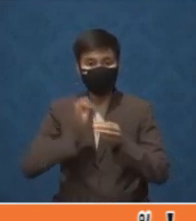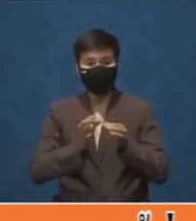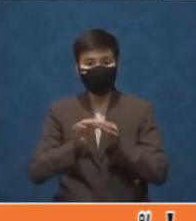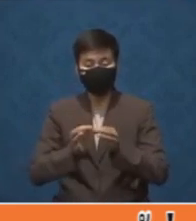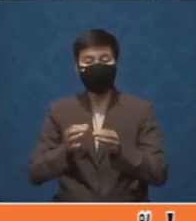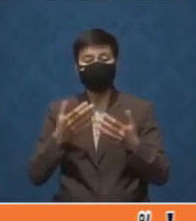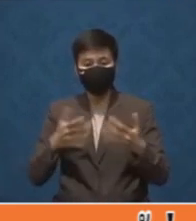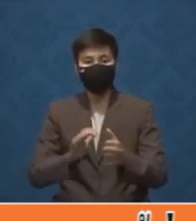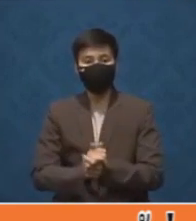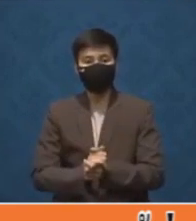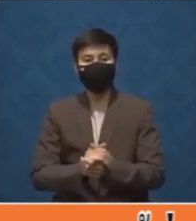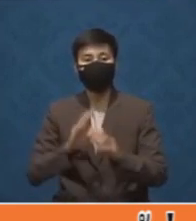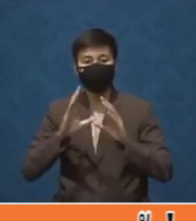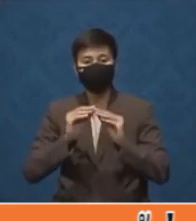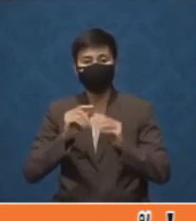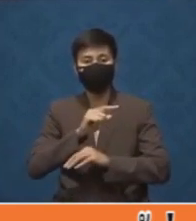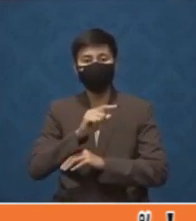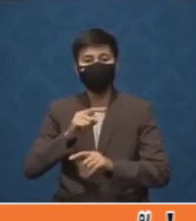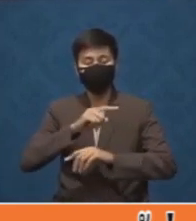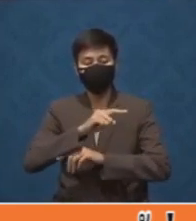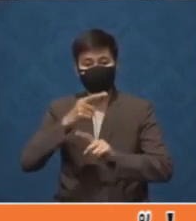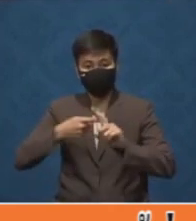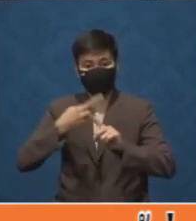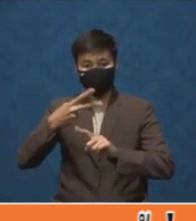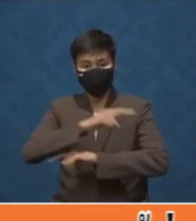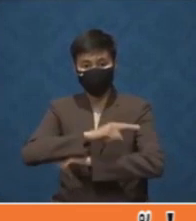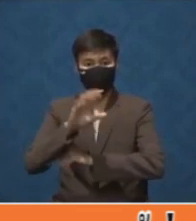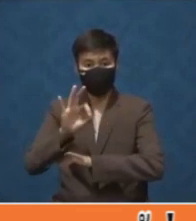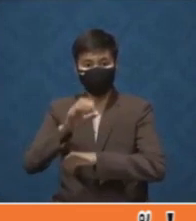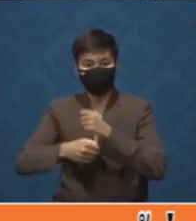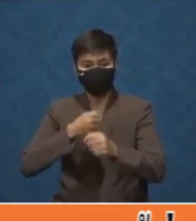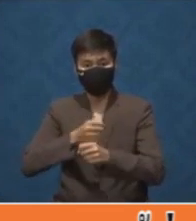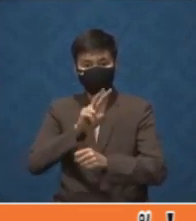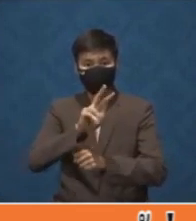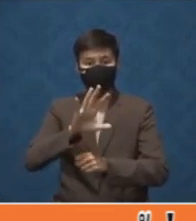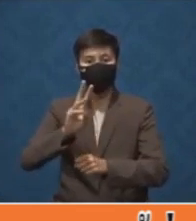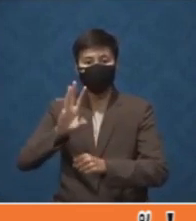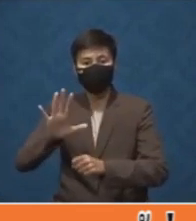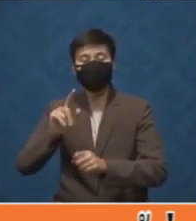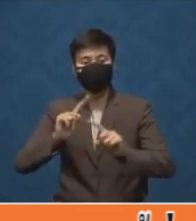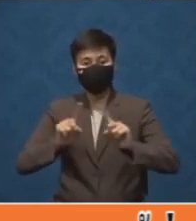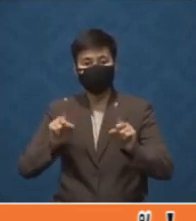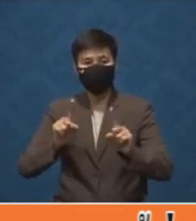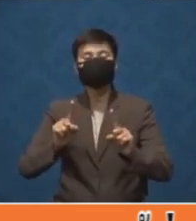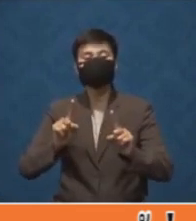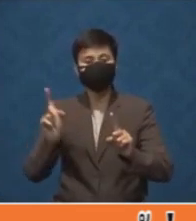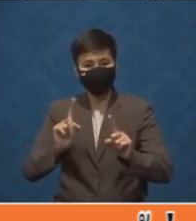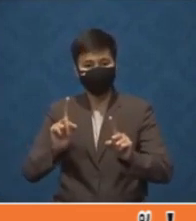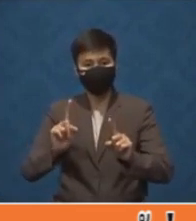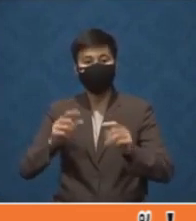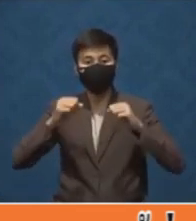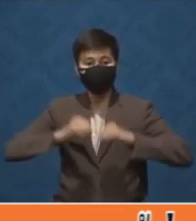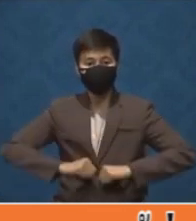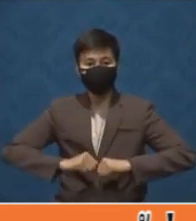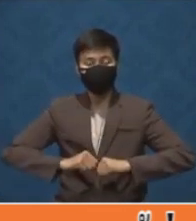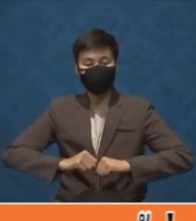ปแล้วนะครับในการประชุมเมื่อวันที่9กุมภาพันธ์2565แต่ว่าก็ยังไม่ทันได้ลงมติว